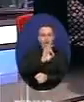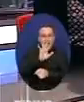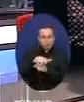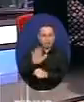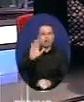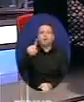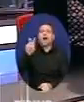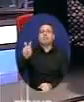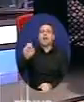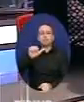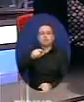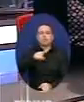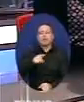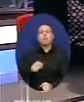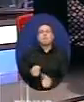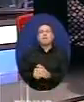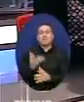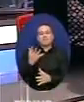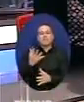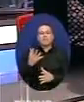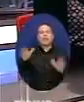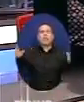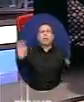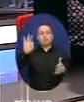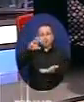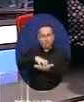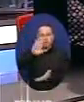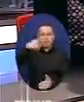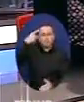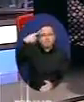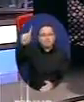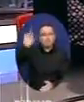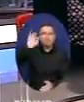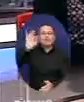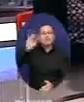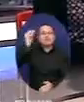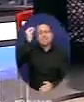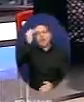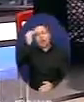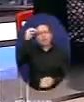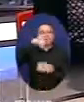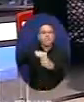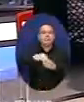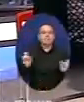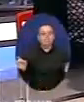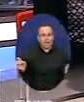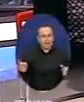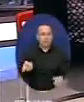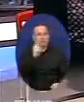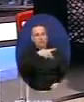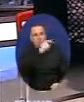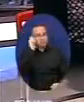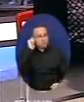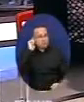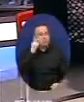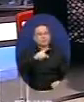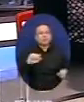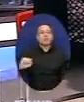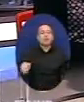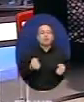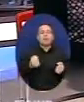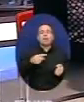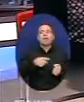תנועת כנפיים של קרמבו ויזמית של זיכרון בסלון. ושלום לתהילה פרידמן, פעילה חברתית בירושלים בתנועת נאמני